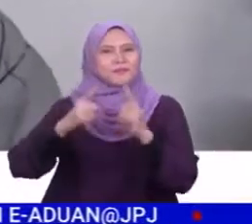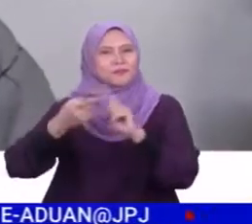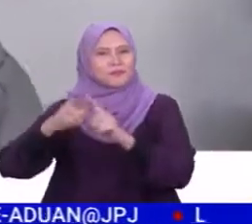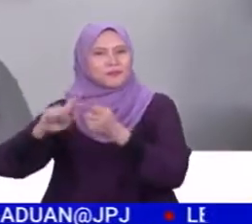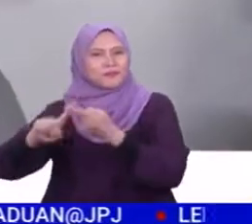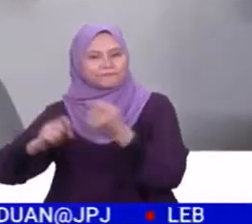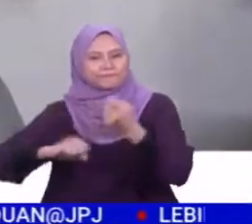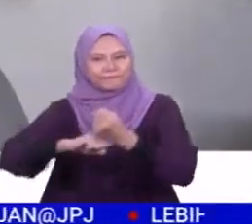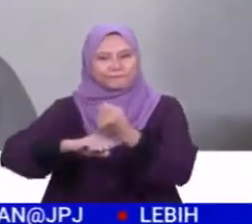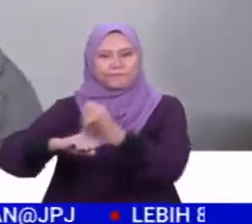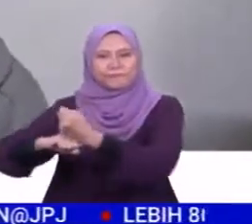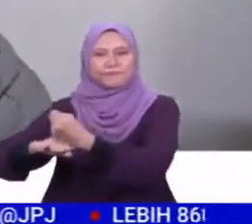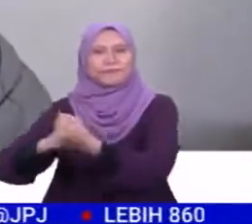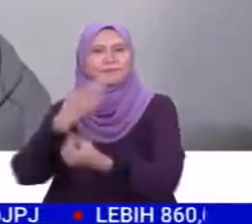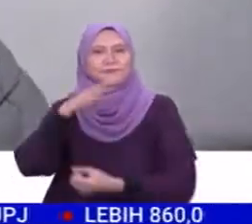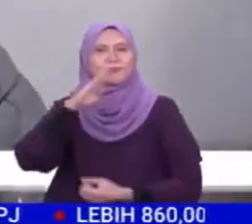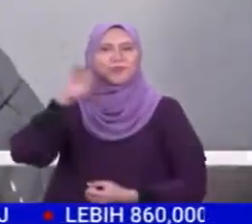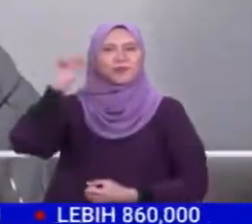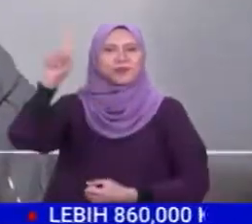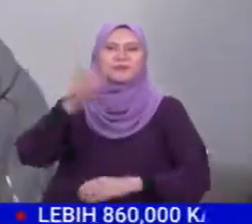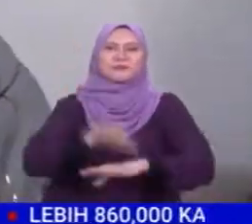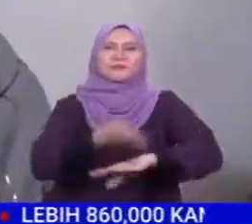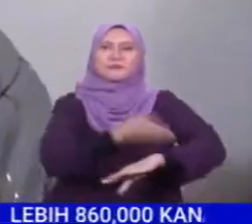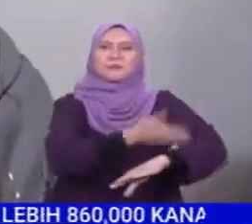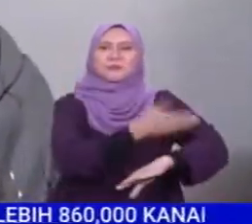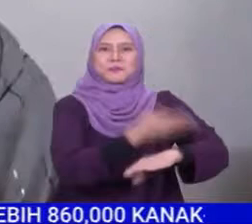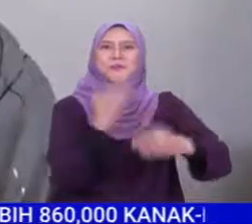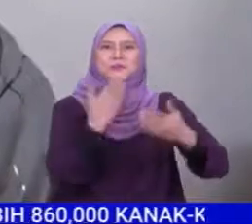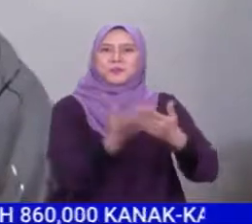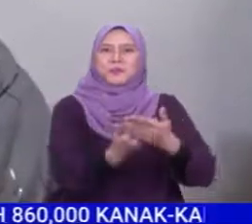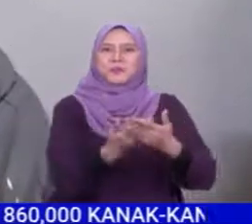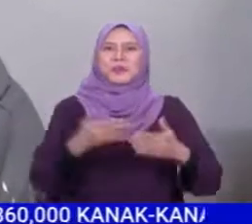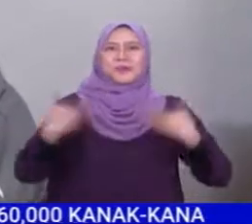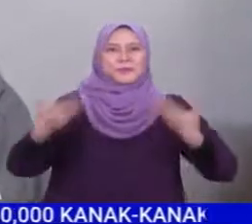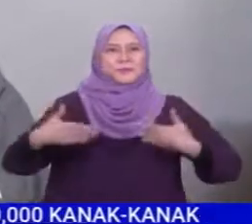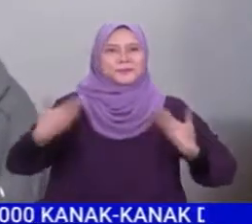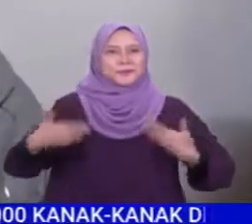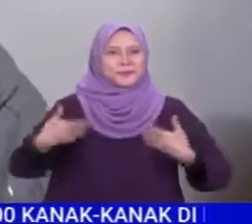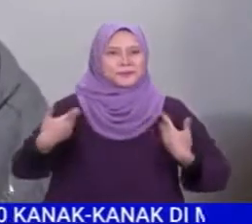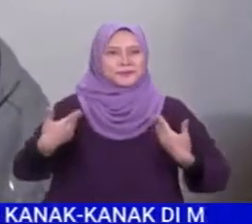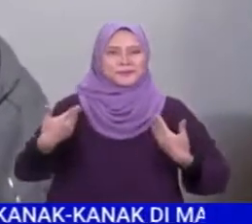kawan-kawan ke, alhamdulillah semakin baik. Semakin baik. Kami gembira lah